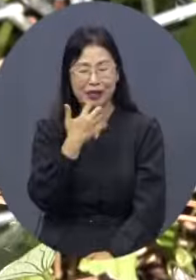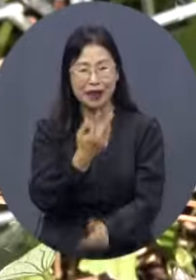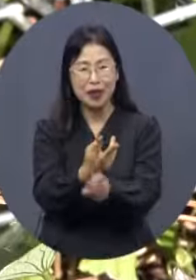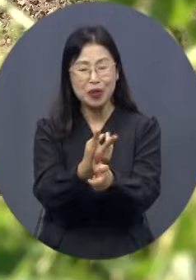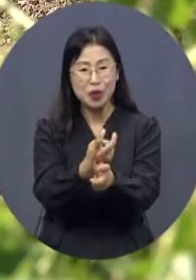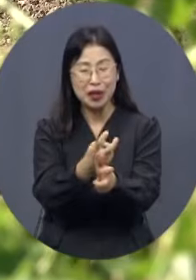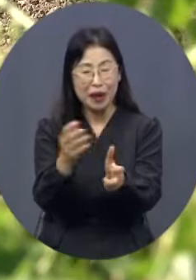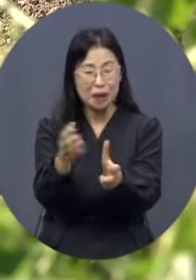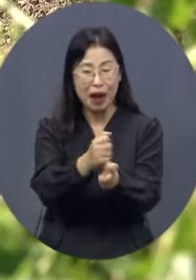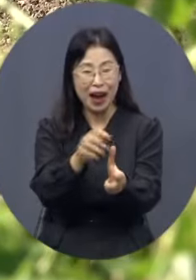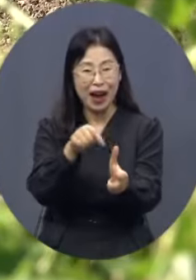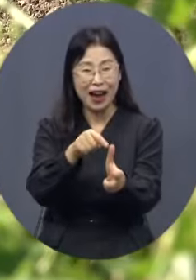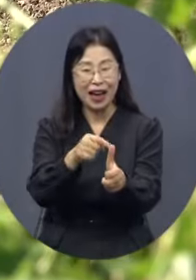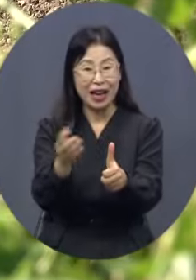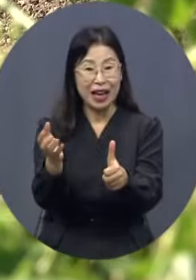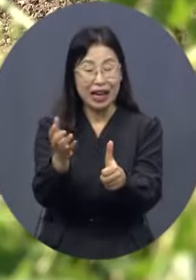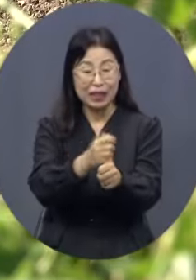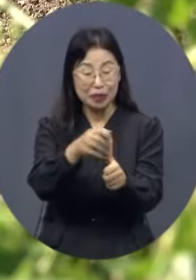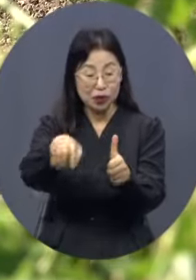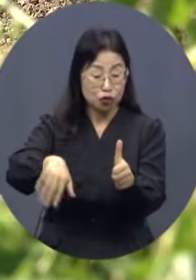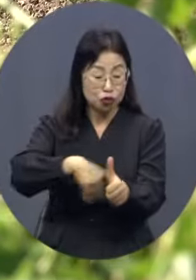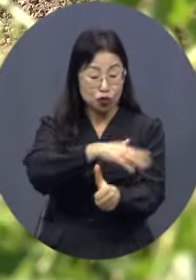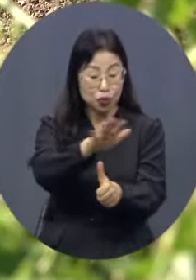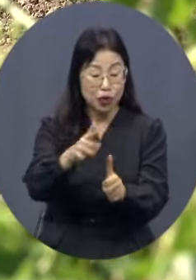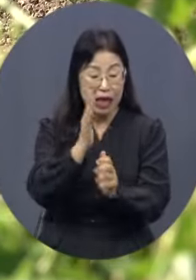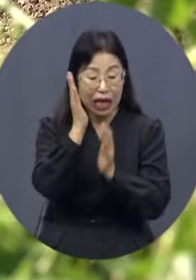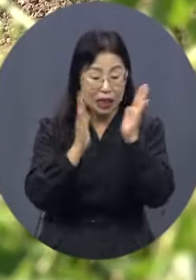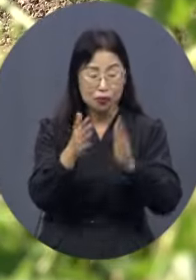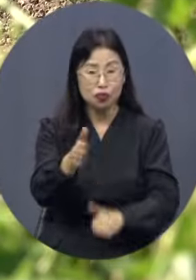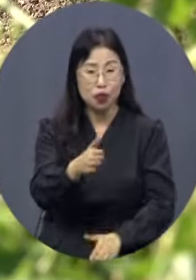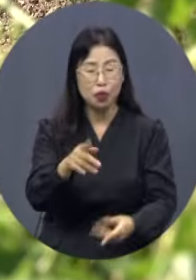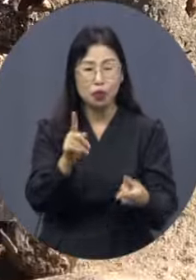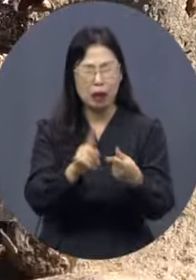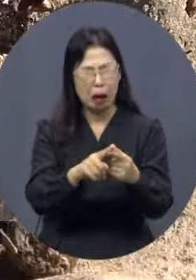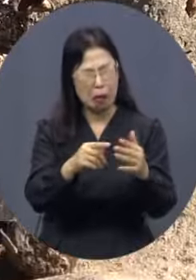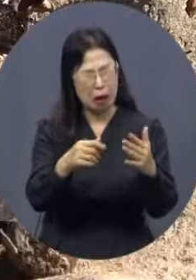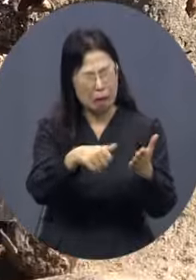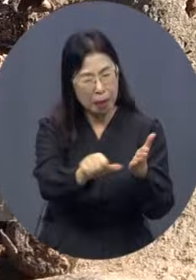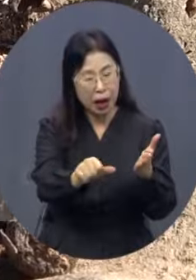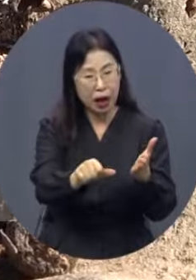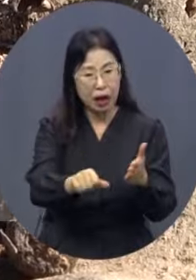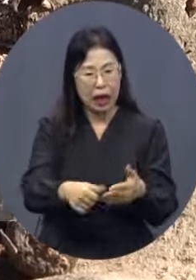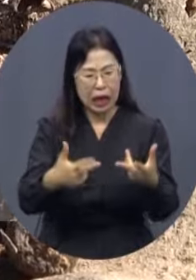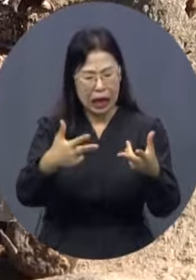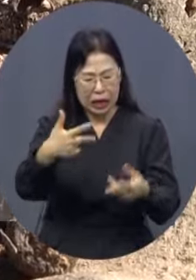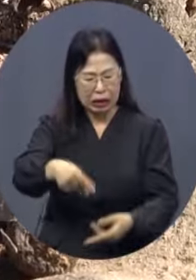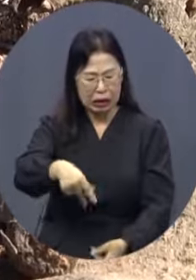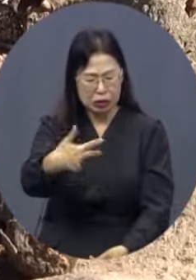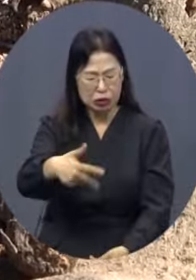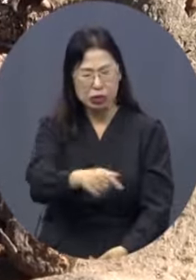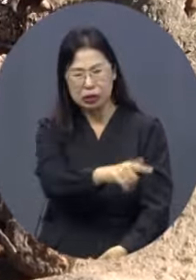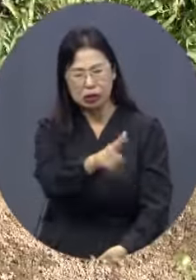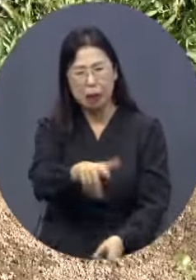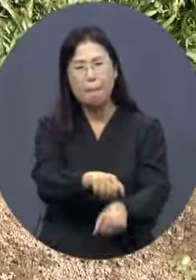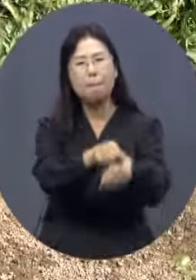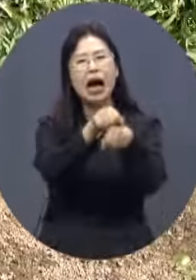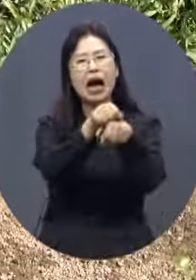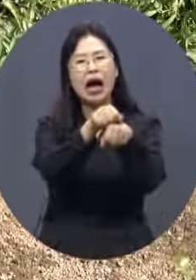있습니다 토끼가 잡힌 곳 주변은 초목이 자라지 않아 황폐화 됐고 배설물이 가득 쌓여